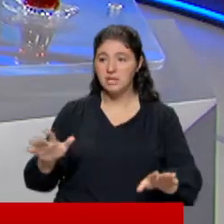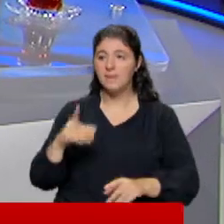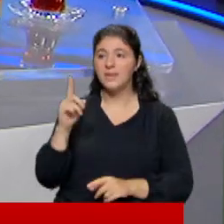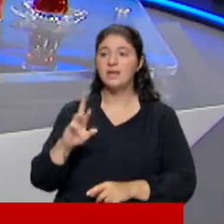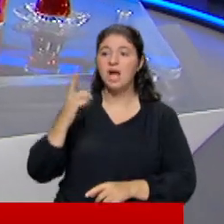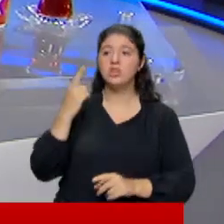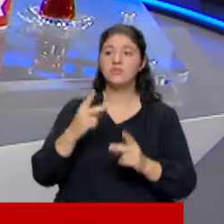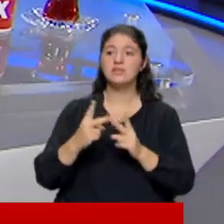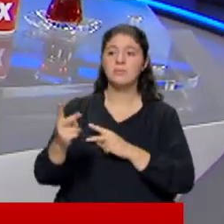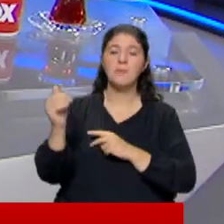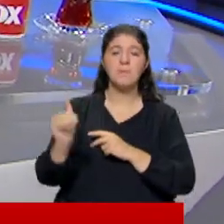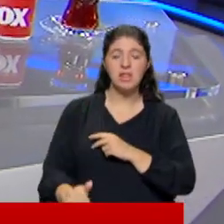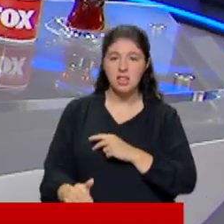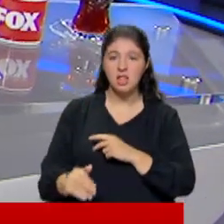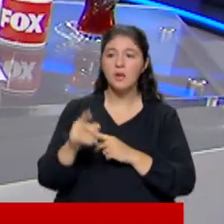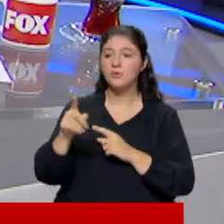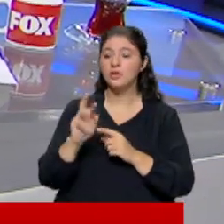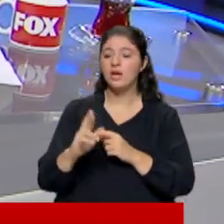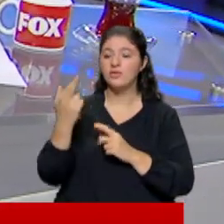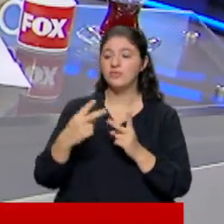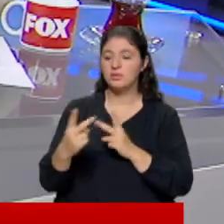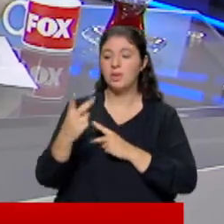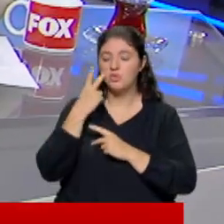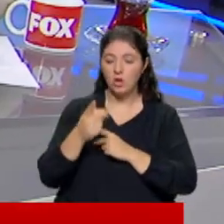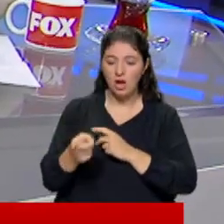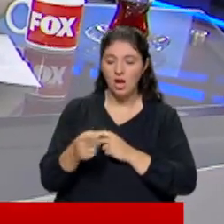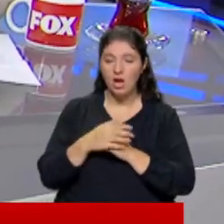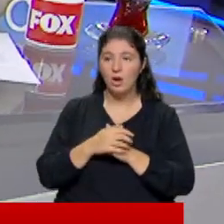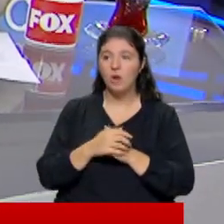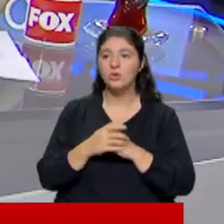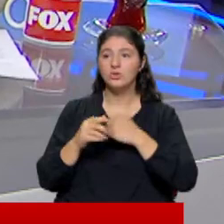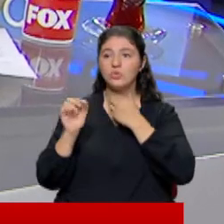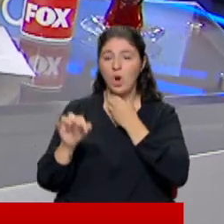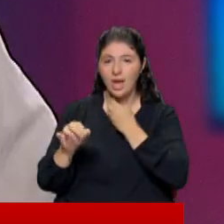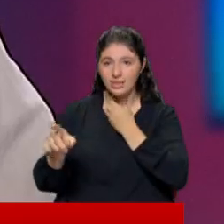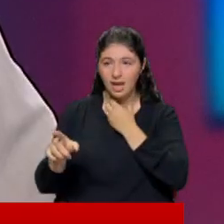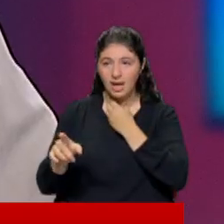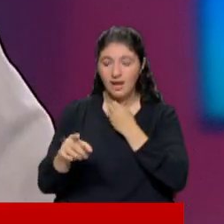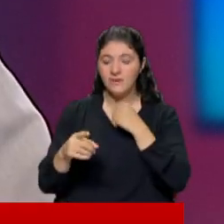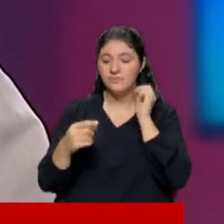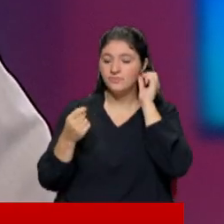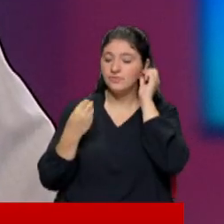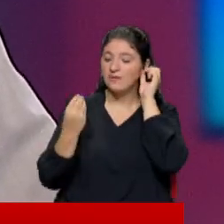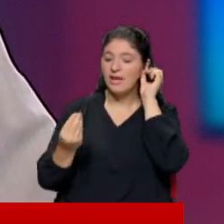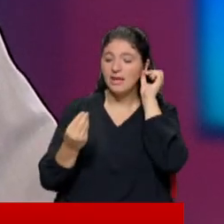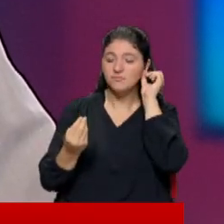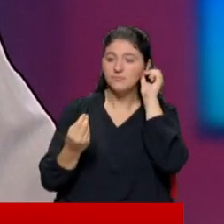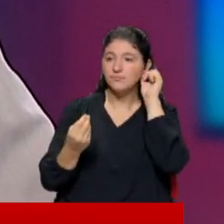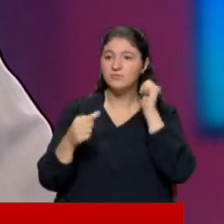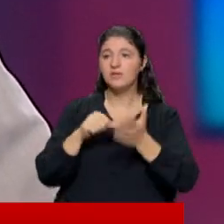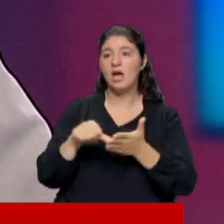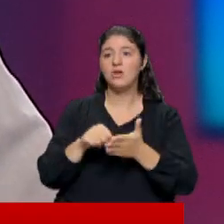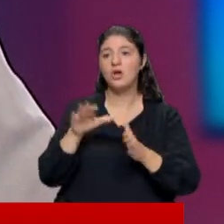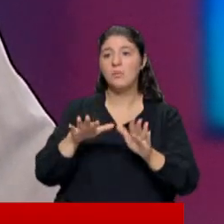bir randevu sistemi getirildi. Bu randevu sistemiyle şu anda verilen tarih